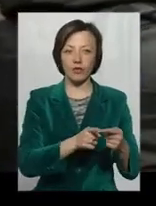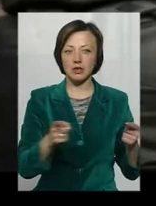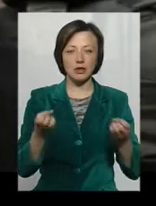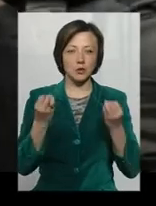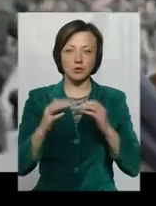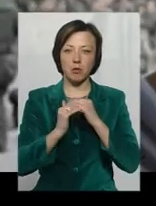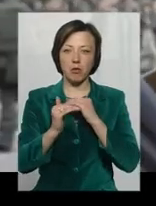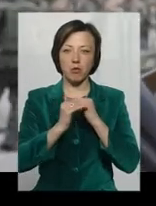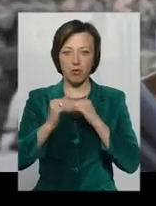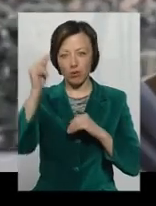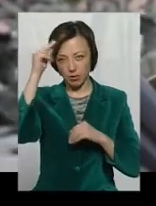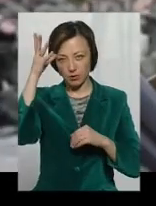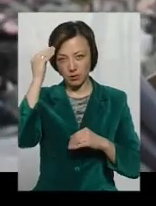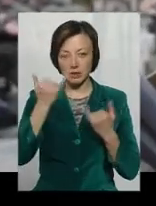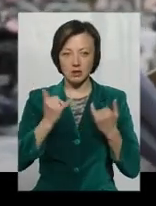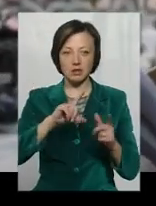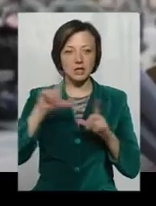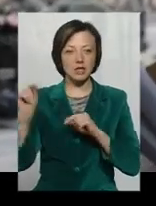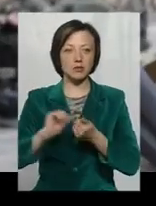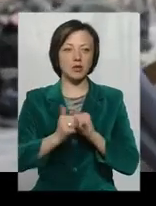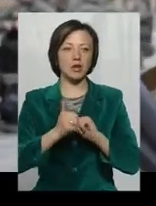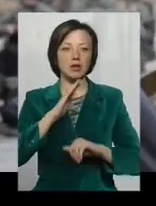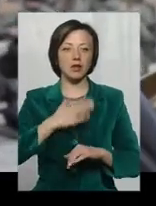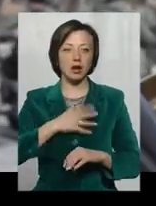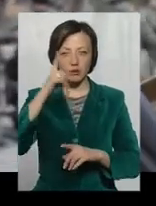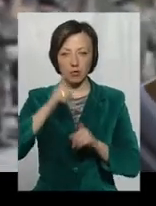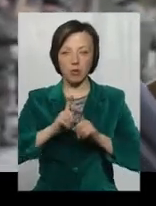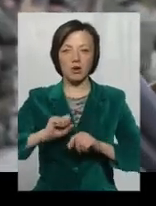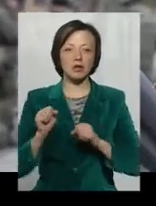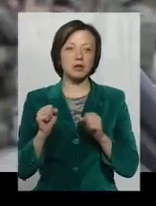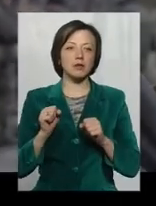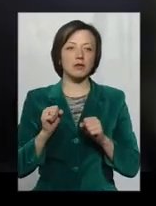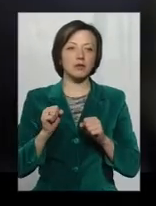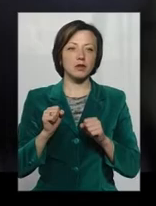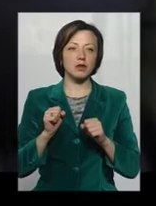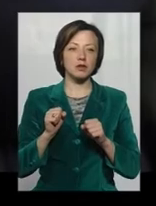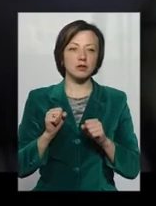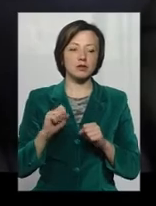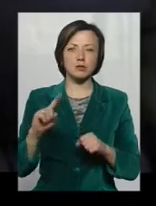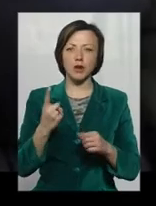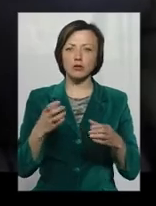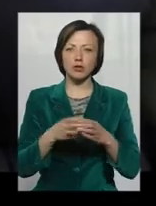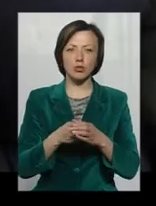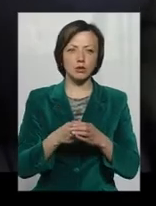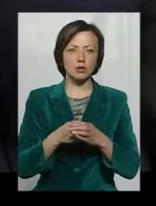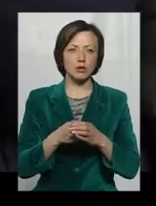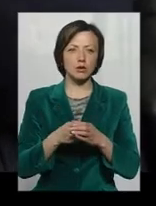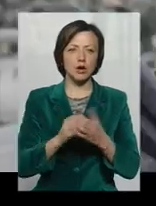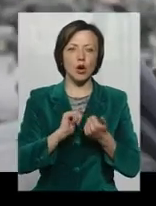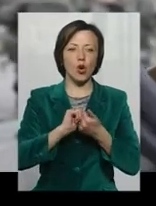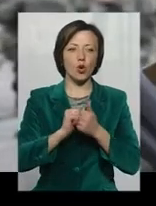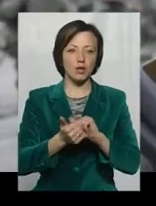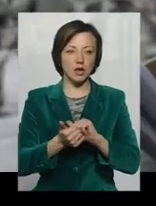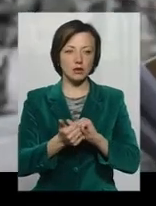полігонний. Зараз ми їдемо міняти наших побратимів з першої роти. Проводити, так би мовити, ротацію в